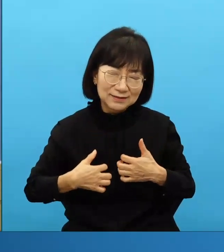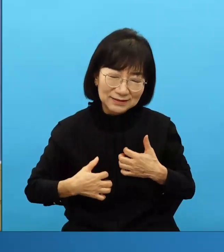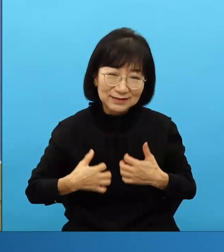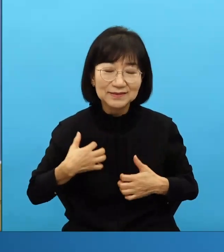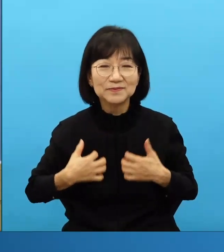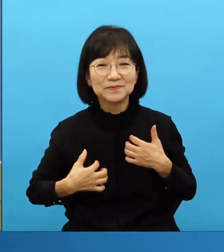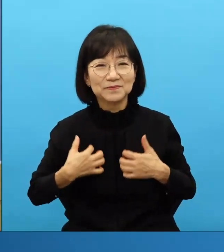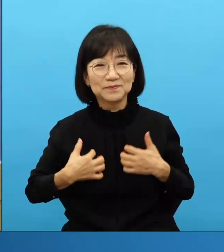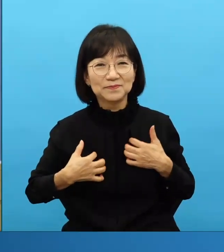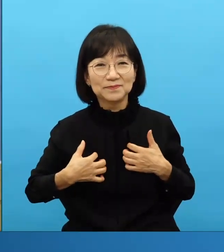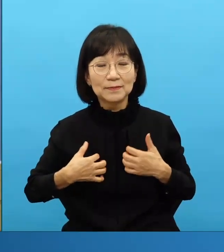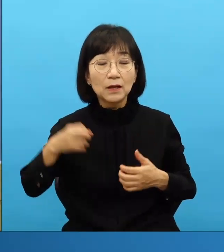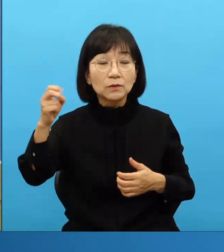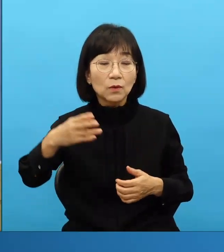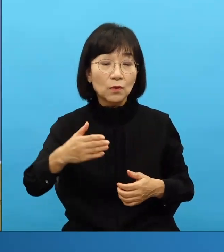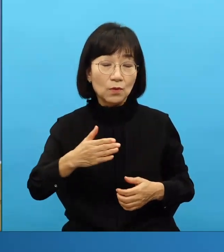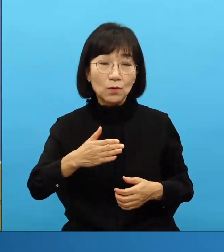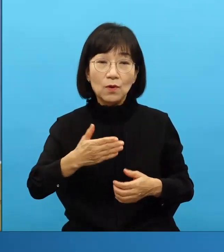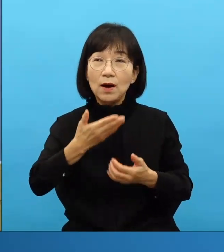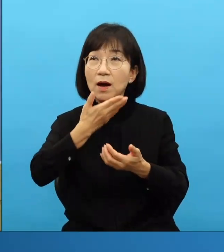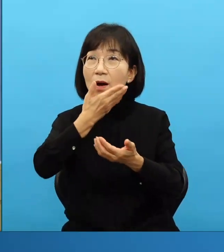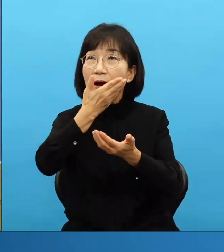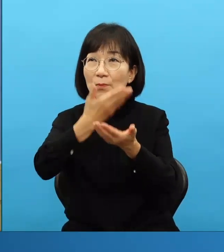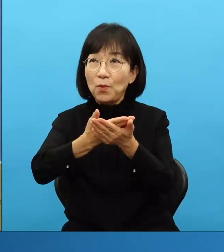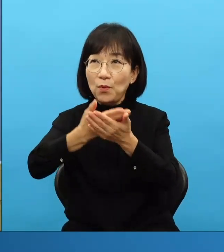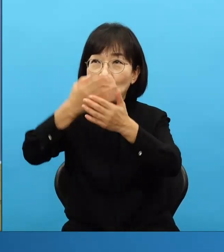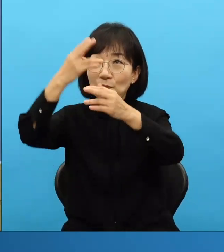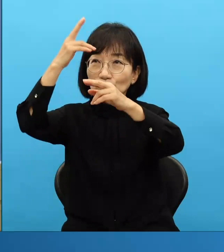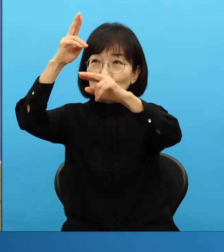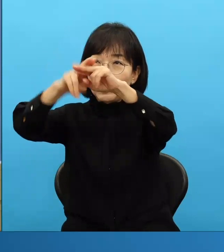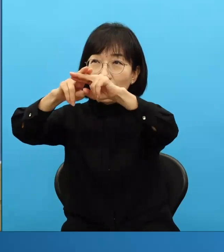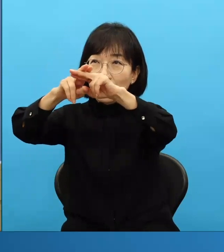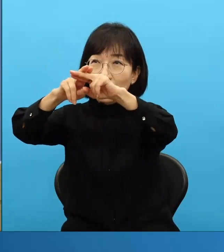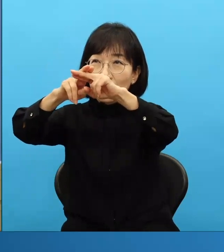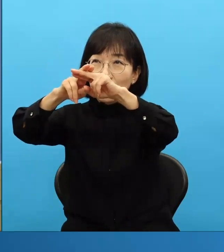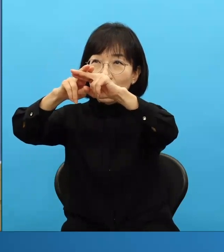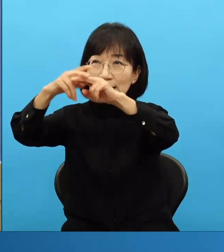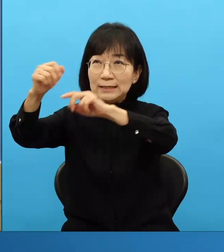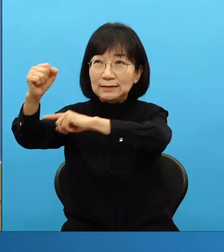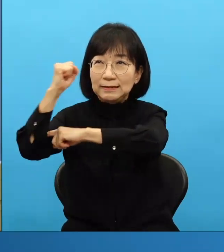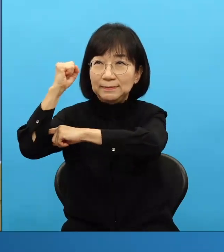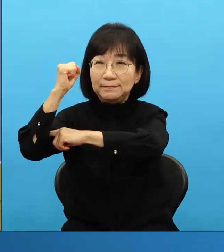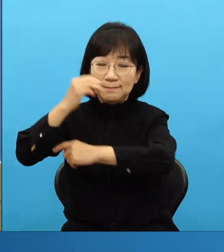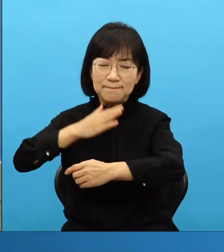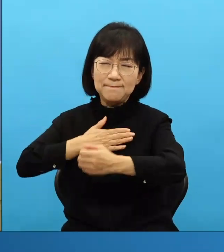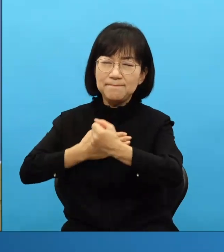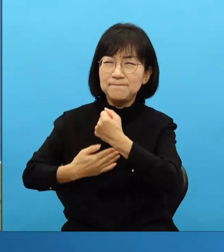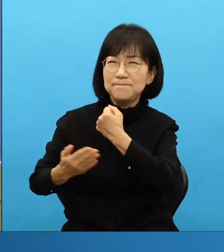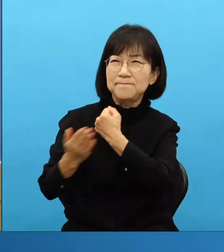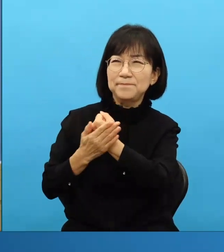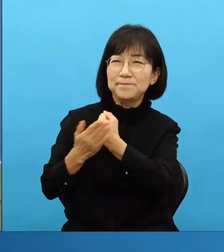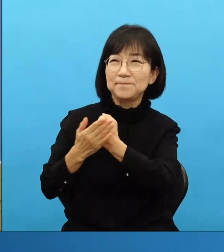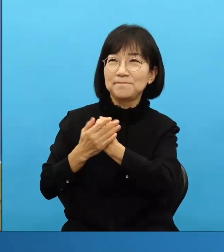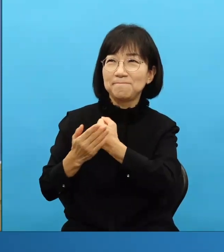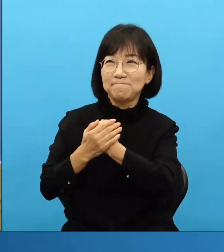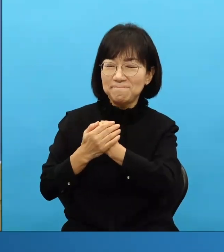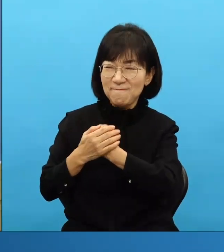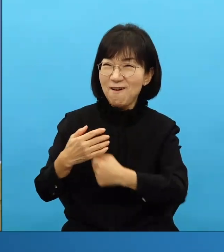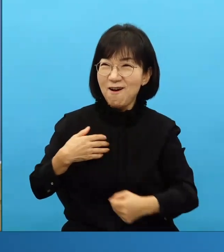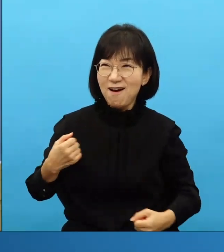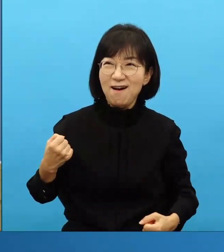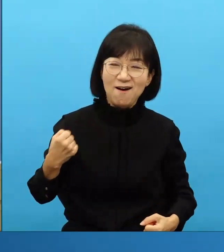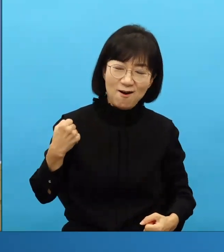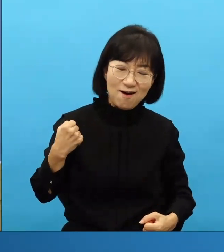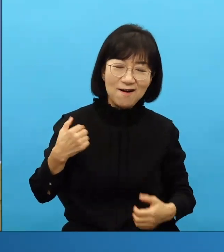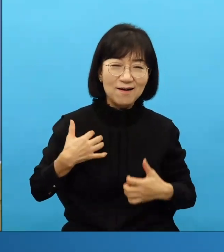하늘 보좌의 비밀이 보좌가 나의 영적 배경이기 때문에 그 속에서 얻는 기쁨이에요. It is the joy that you find because you